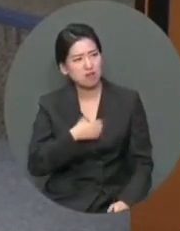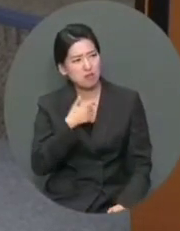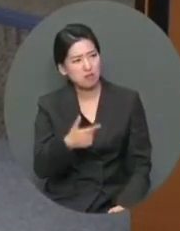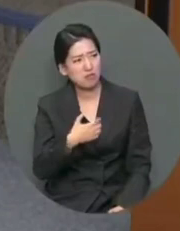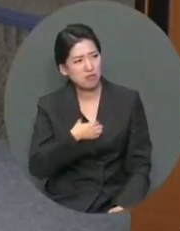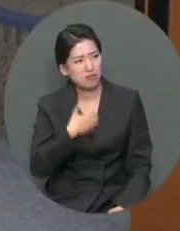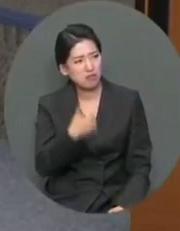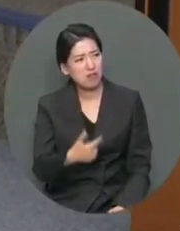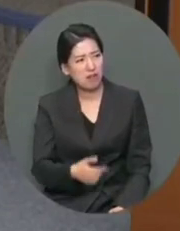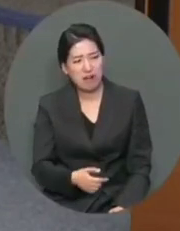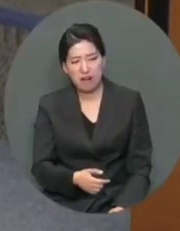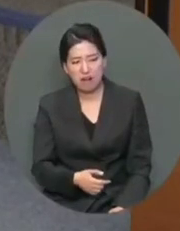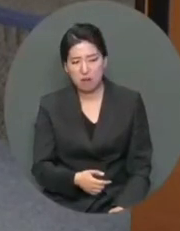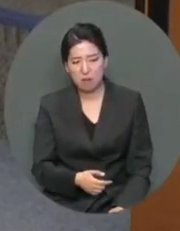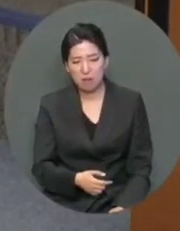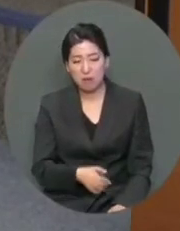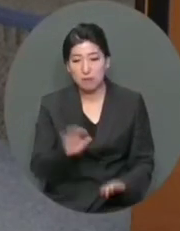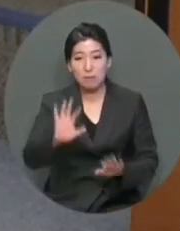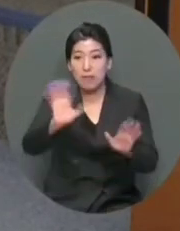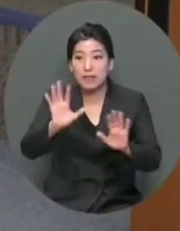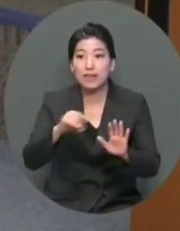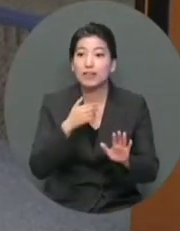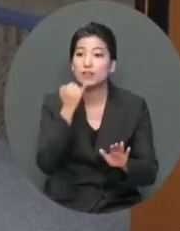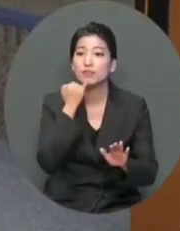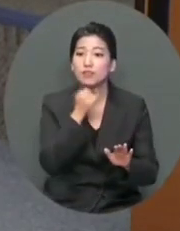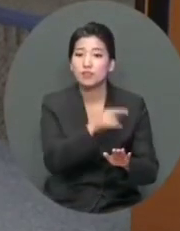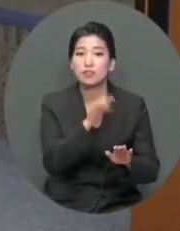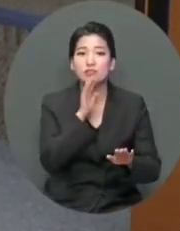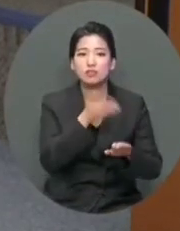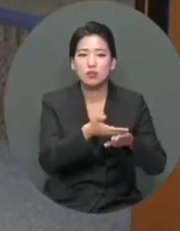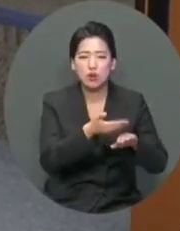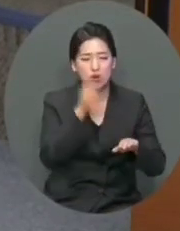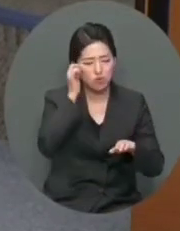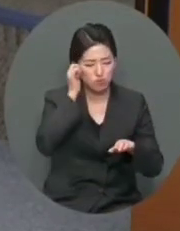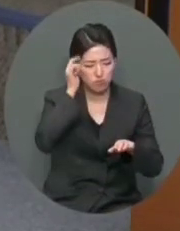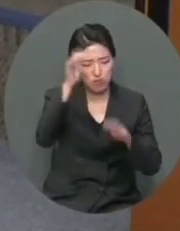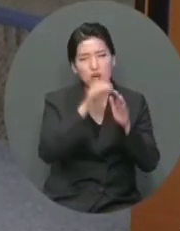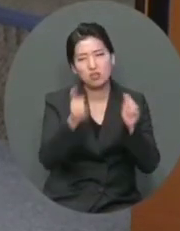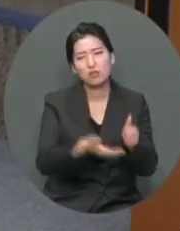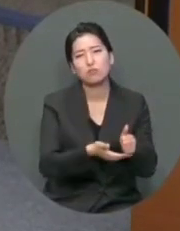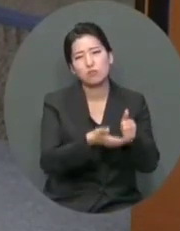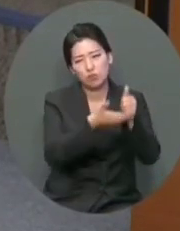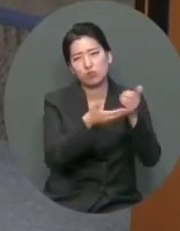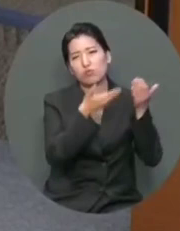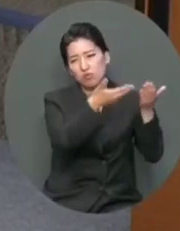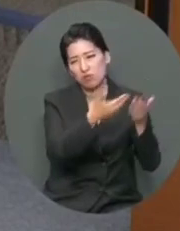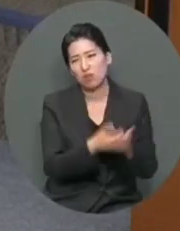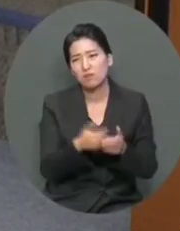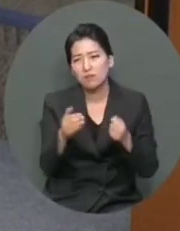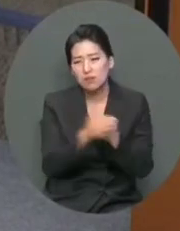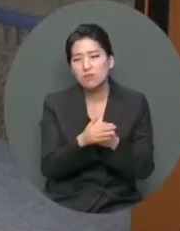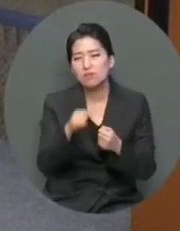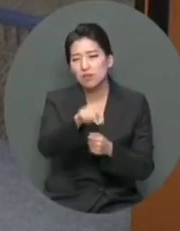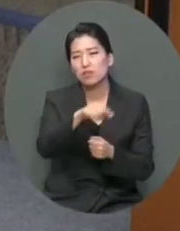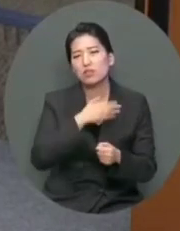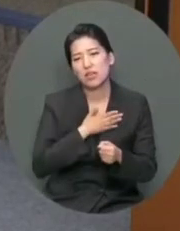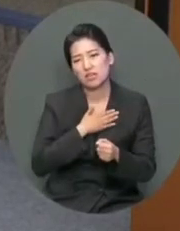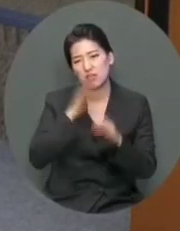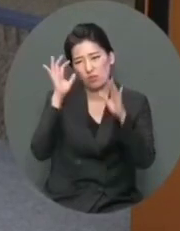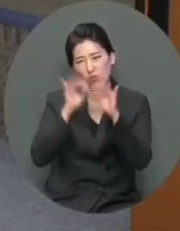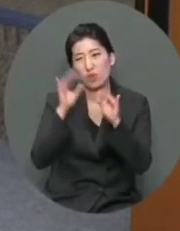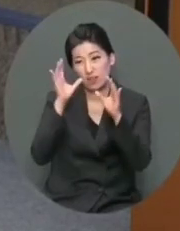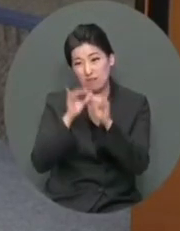우려하지 않으셔도 된다고 의원님들 설득했습니다. 정말 훌륭한 분이고 존경받는 분이라고 했었습니다. 그런데